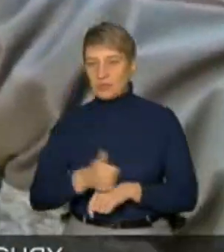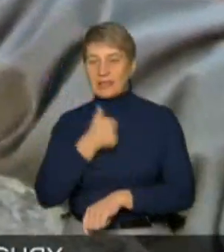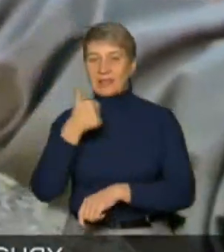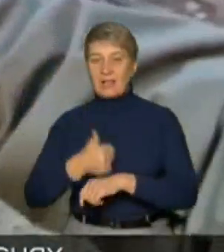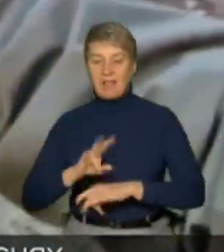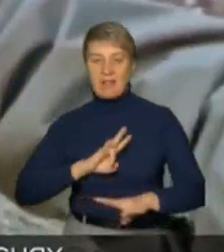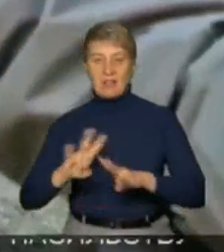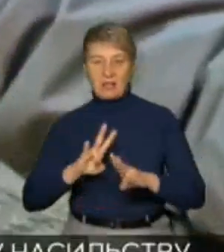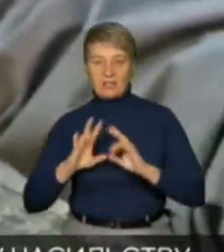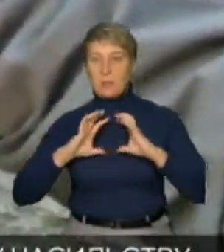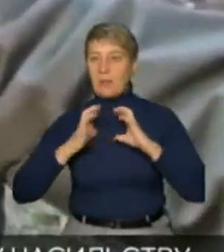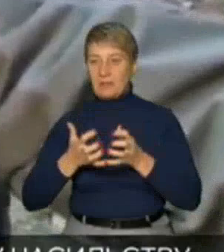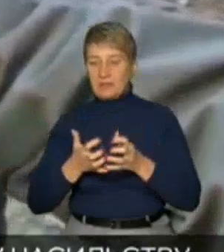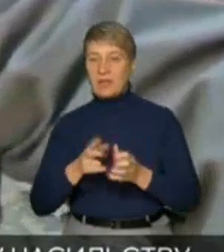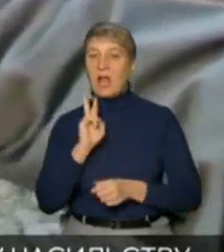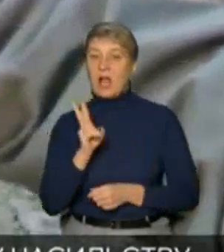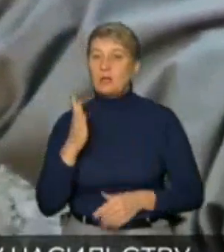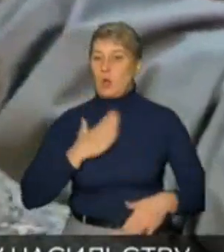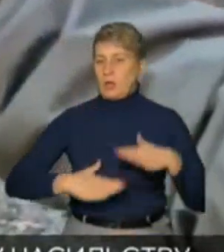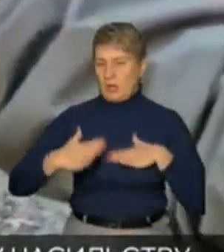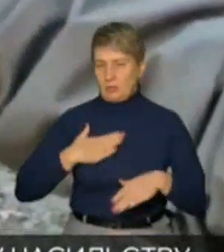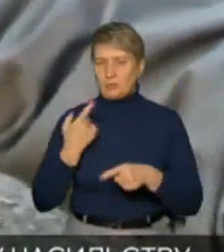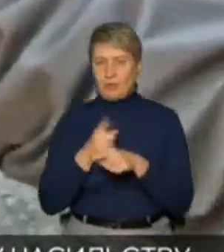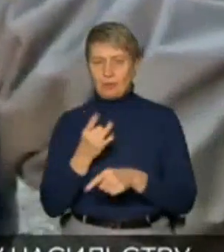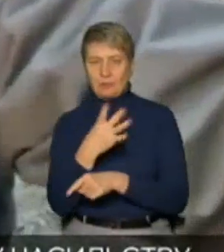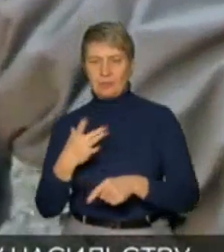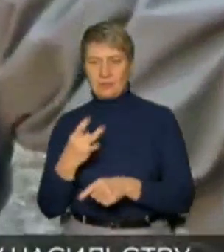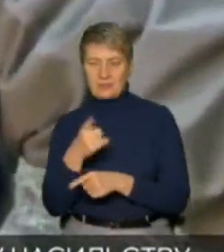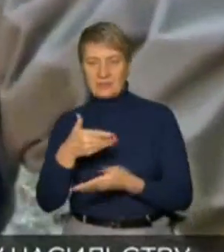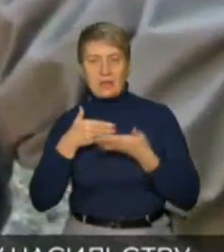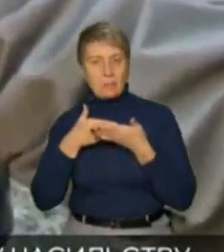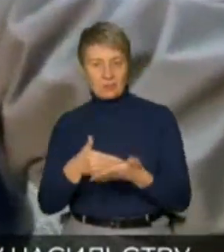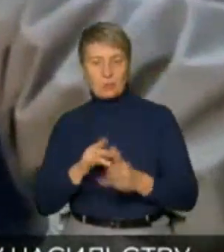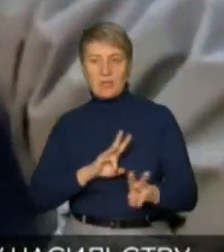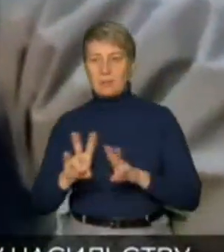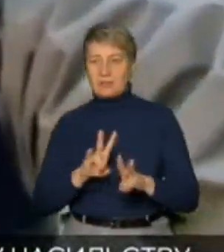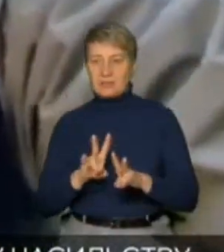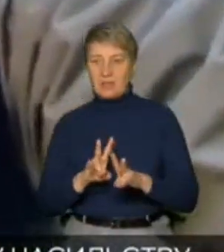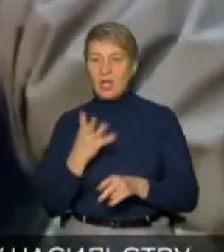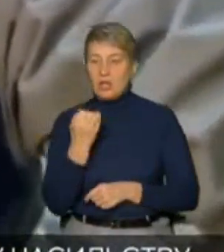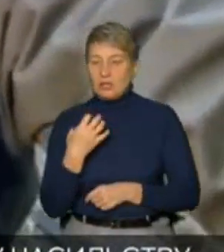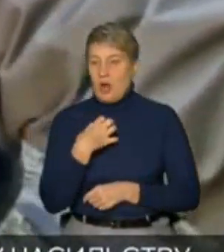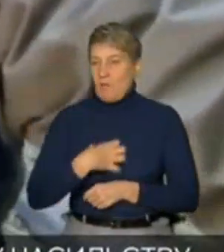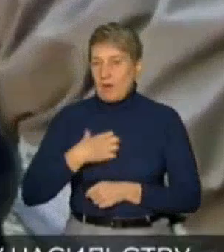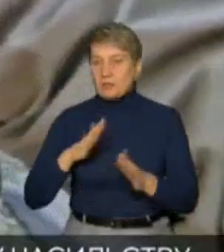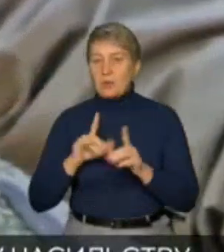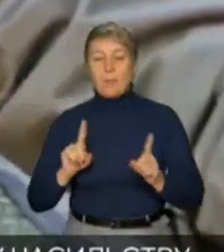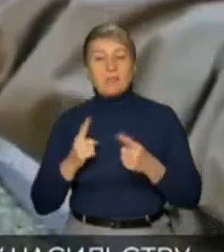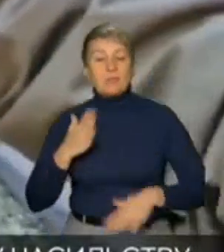планеты А все те кто радуются этим обстрелам россияне это пособники терроризма еще важный момент